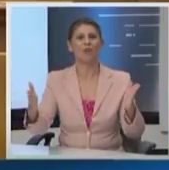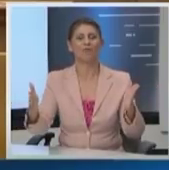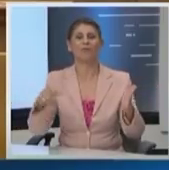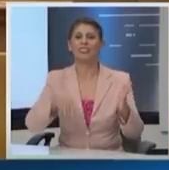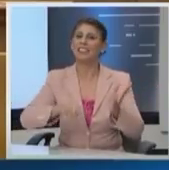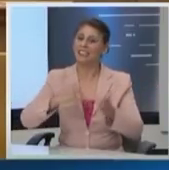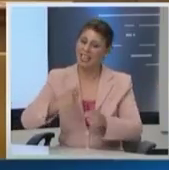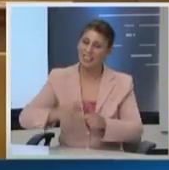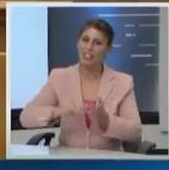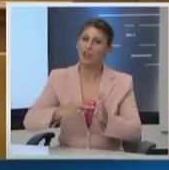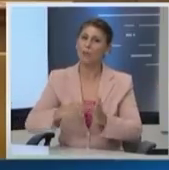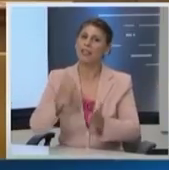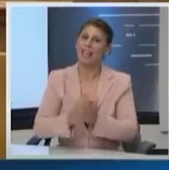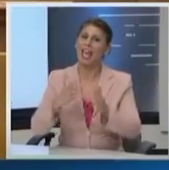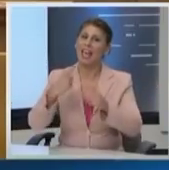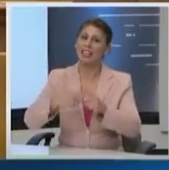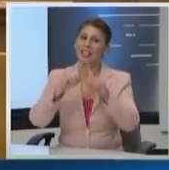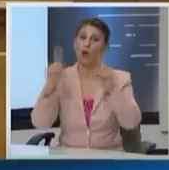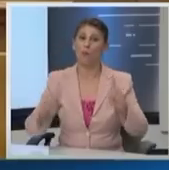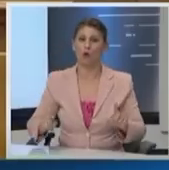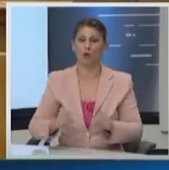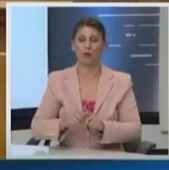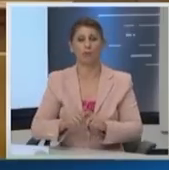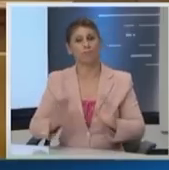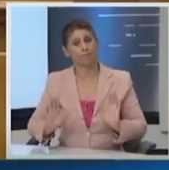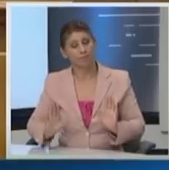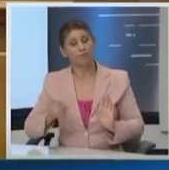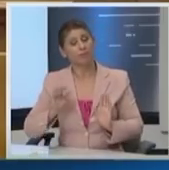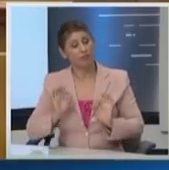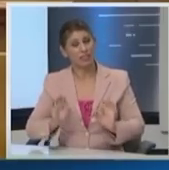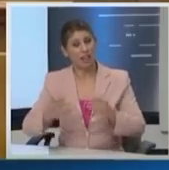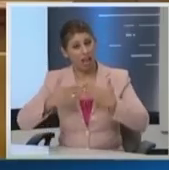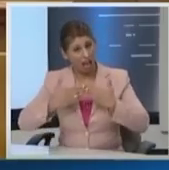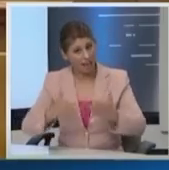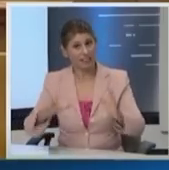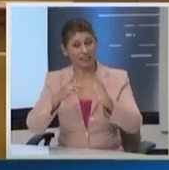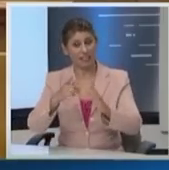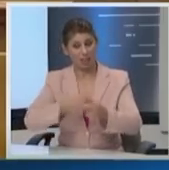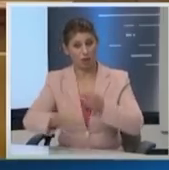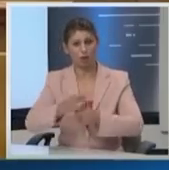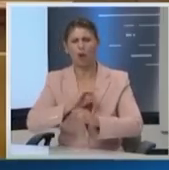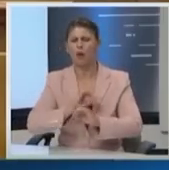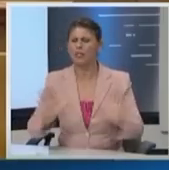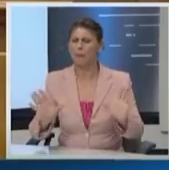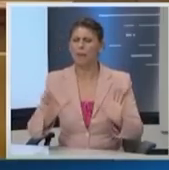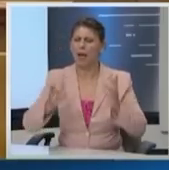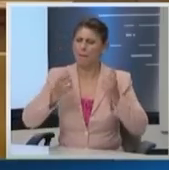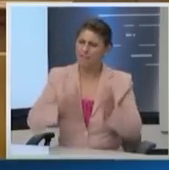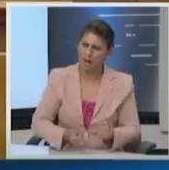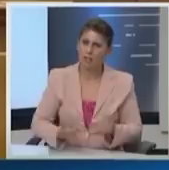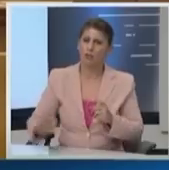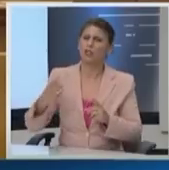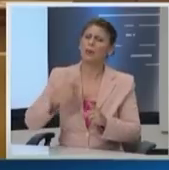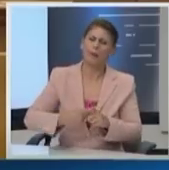οικονομία, για την Ελλάδα και για τα ελληνικά ομόλογα. Και μάλιστα είναι ορθάνυχτες χωρίς καμία επιβάρυνση, χωρίς καμία